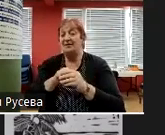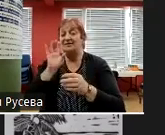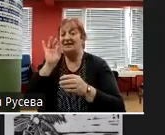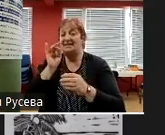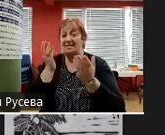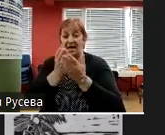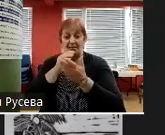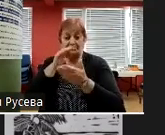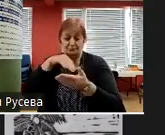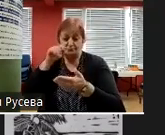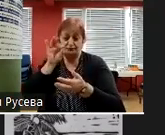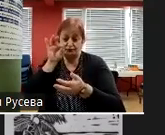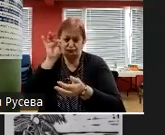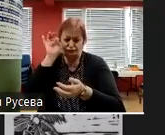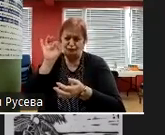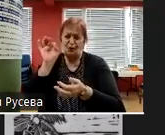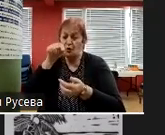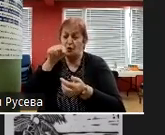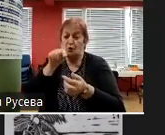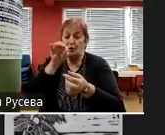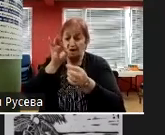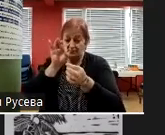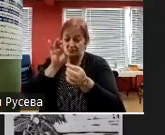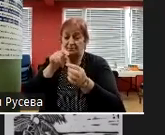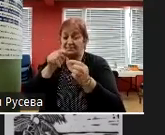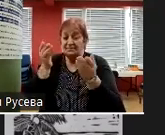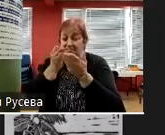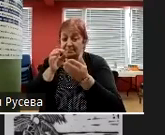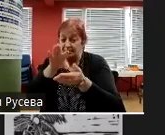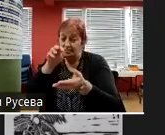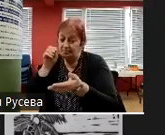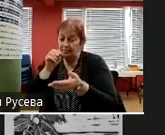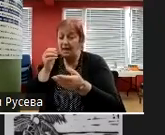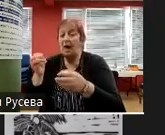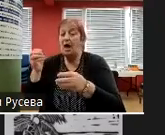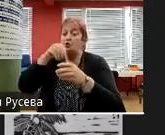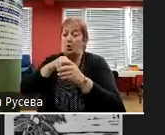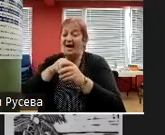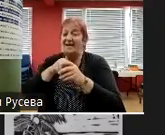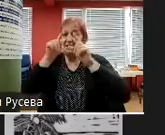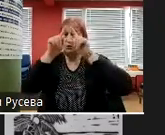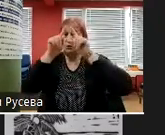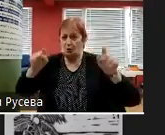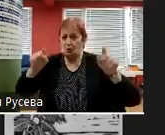текста, примерно. Така, форматирането на листа, добавянето на